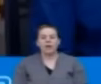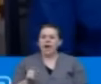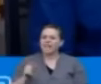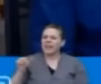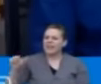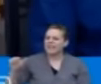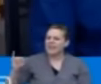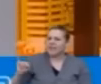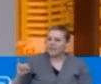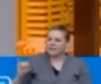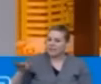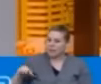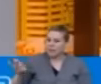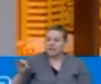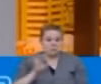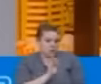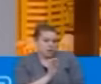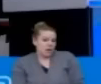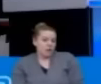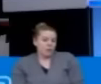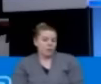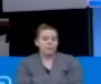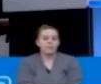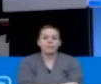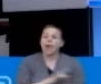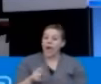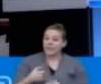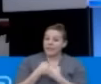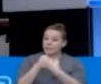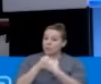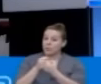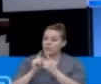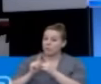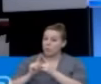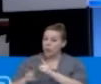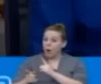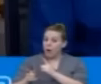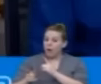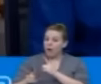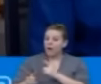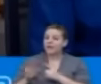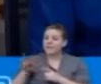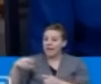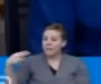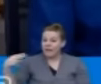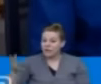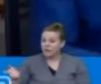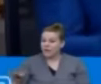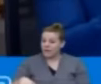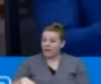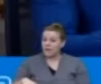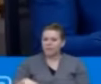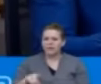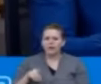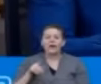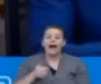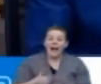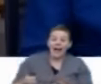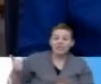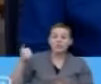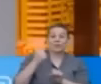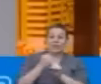יניב. כן, זה בסדר גמור. אתה תתמודד גם מולו וגם מול הרצוג. קודם כל אני רוצה... אלדד ספרי יתמודד על רשות העבודה?